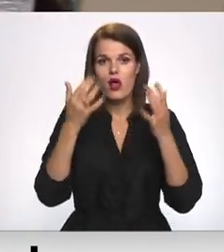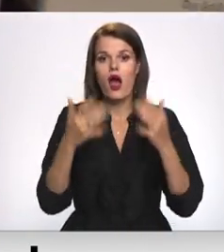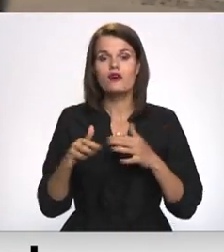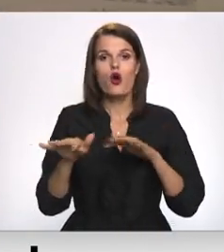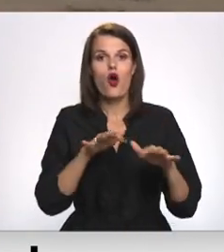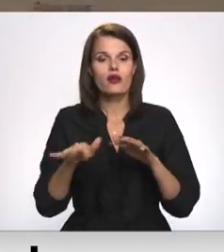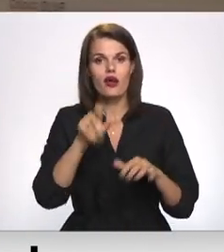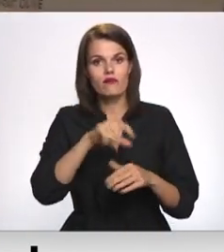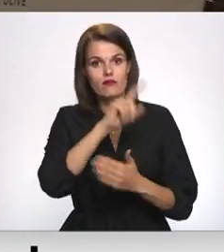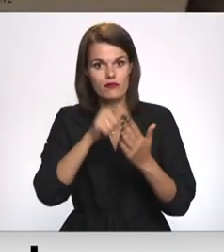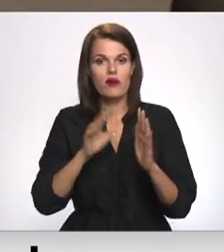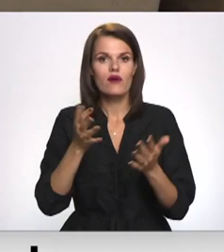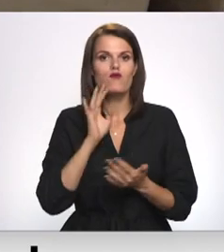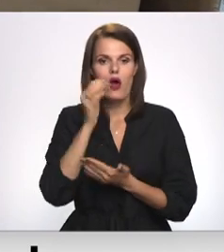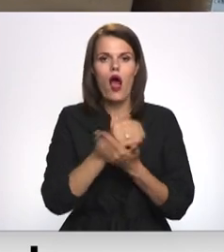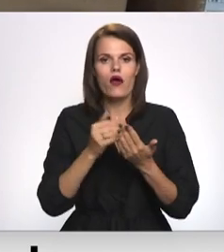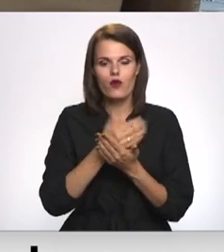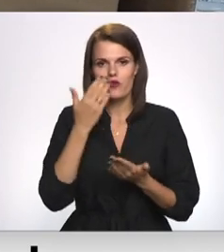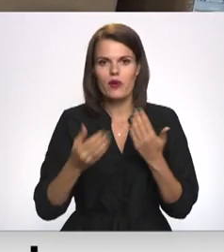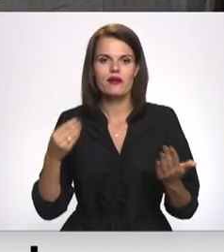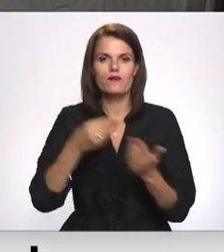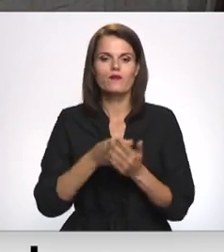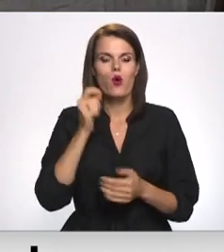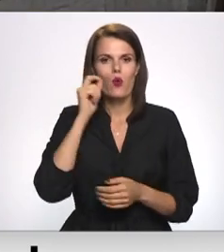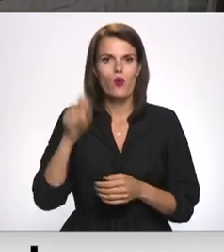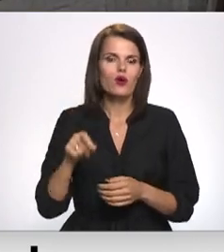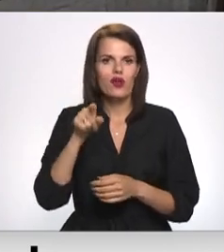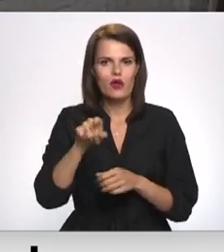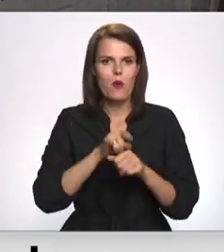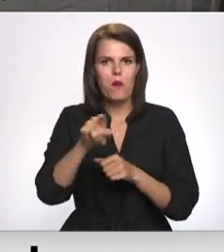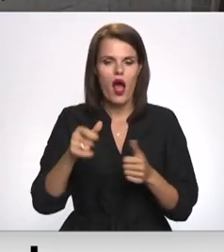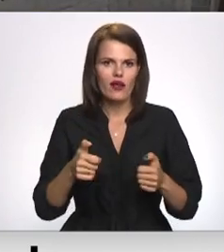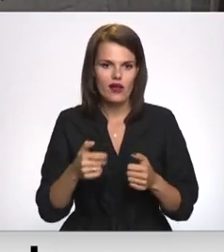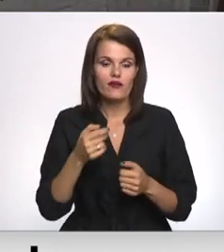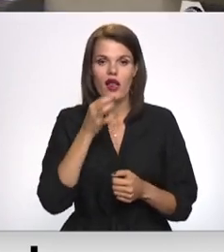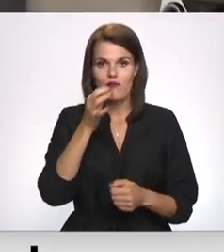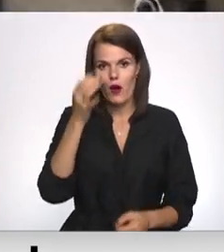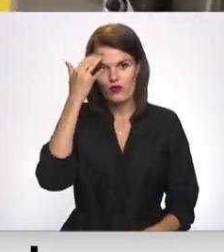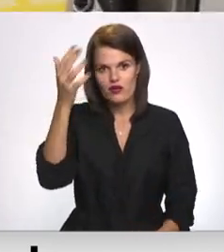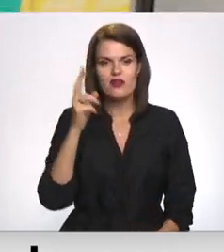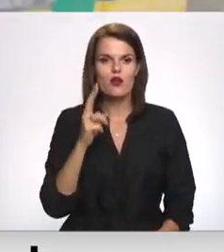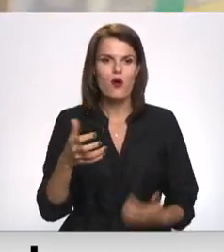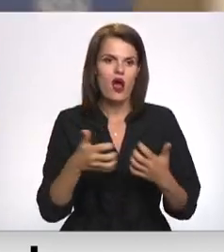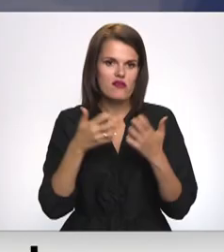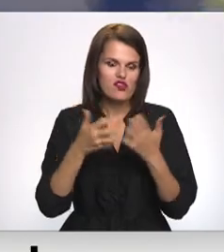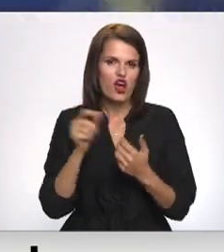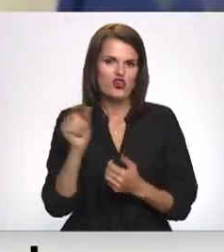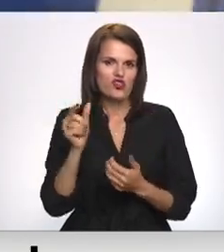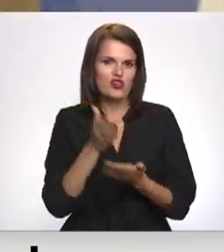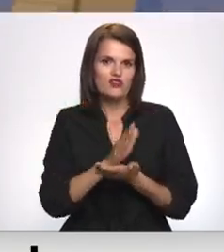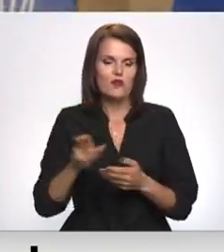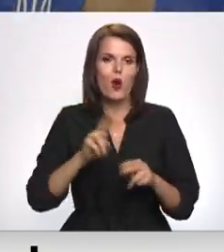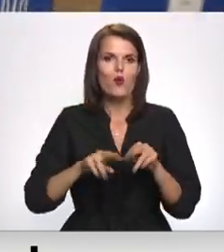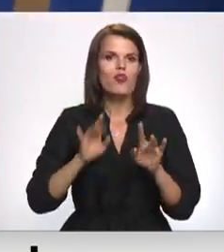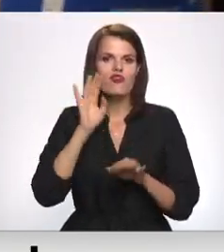jautāti, vai nākotnē atkārtoti mēģinās iegādāties Ukrainai Bayraktar, pauda cerību, ka karš drīzumā beigsies un nākamā kampaņa jau